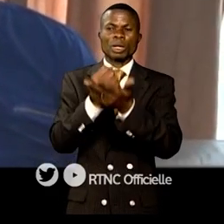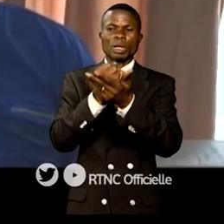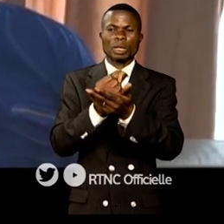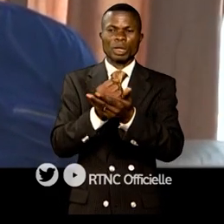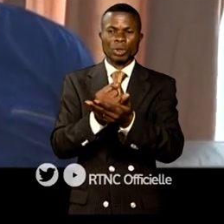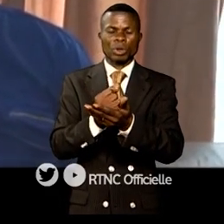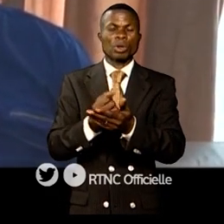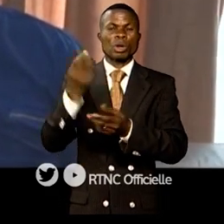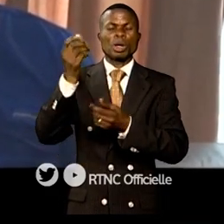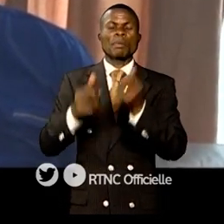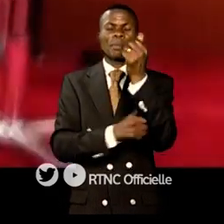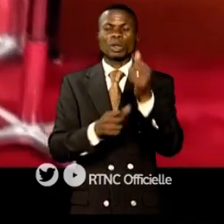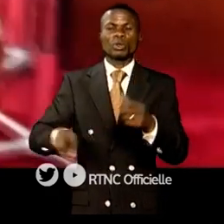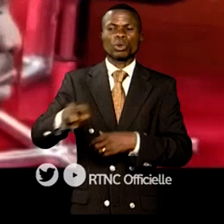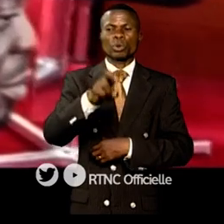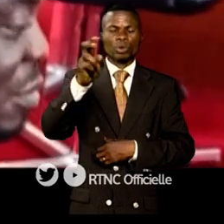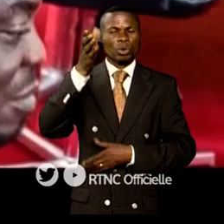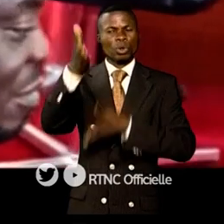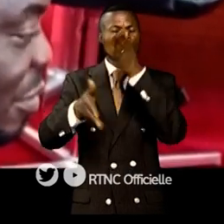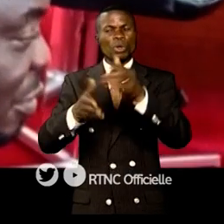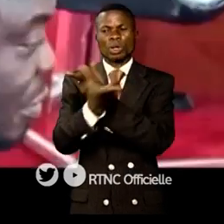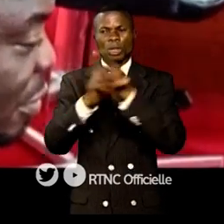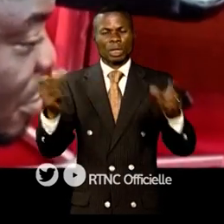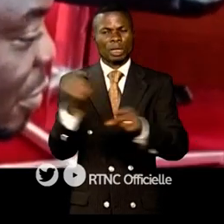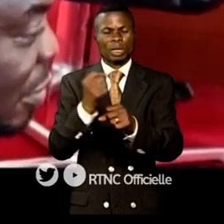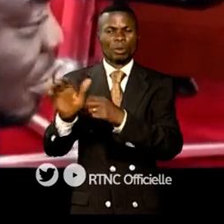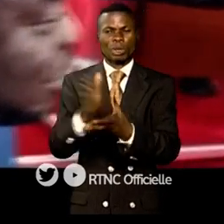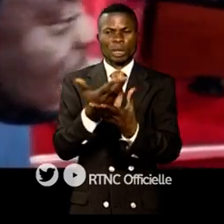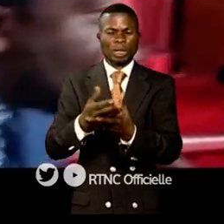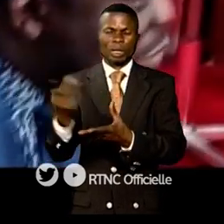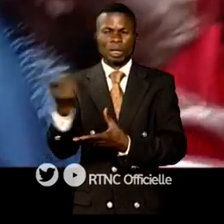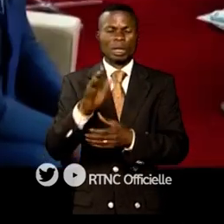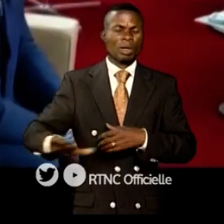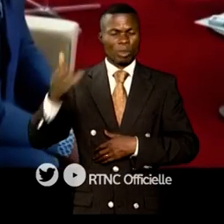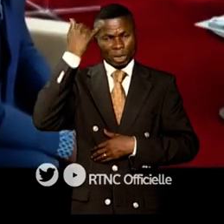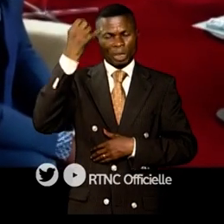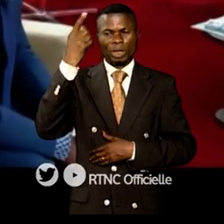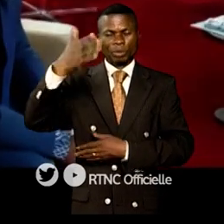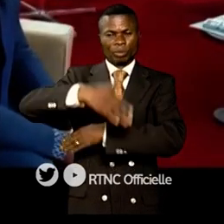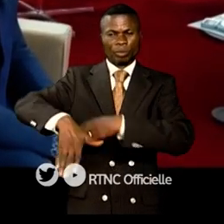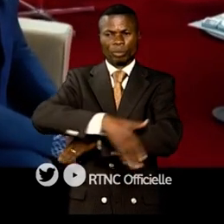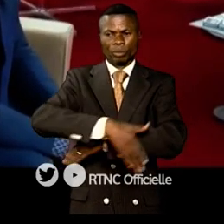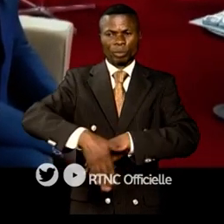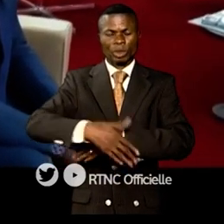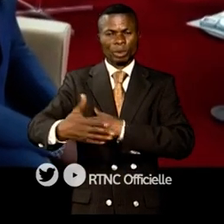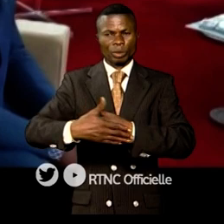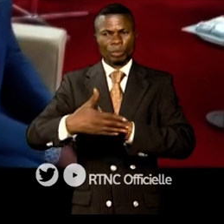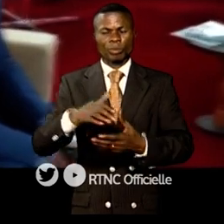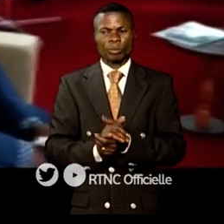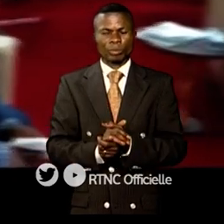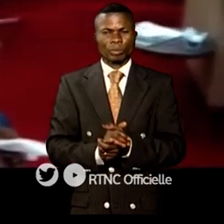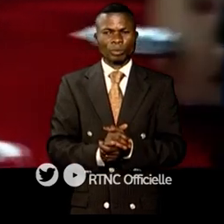la circulation des personnes et de leurs services entre les pays qui partagent le même frontière terrestre, lacustre